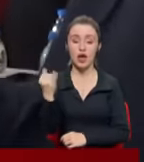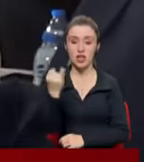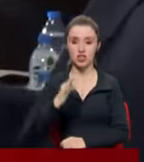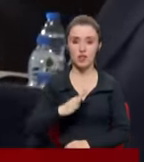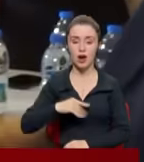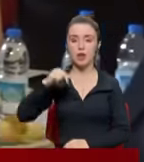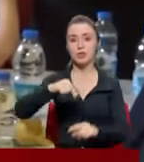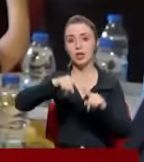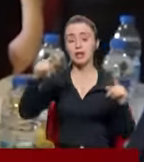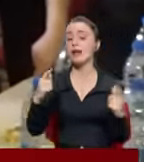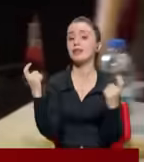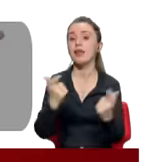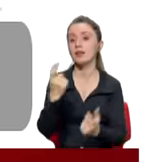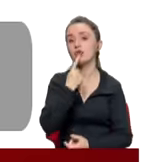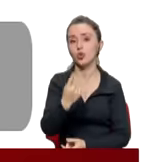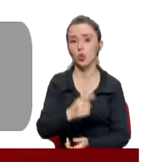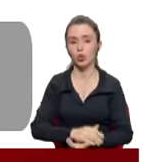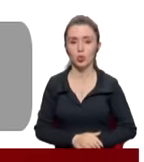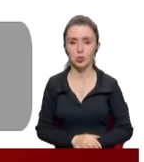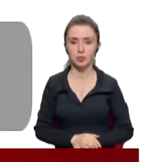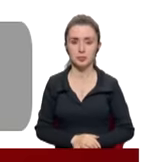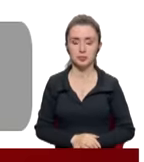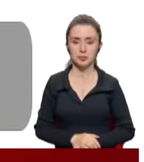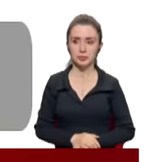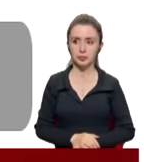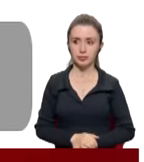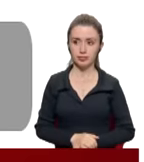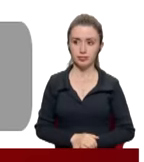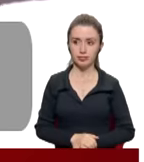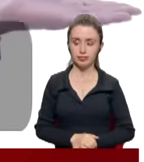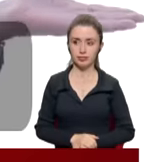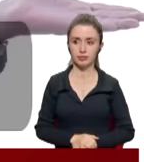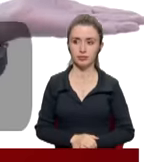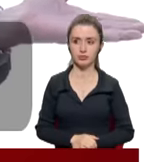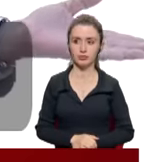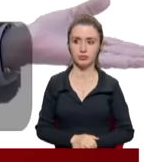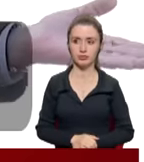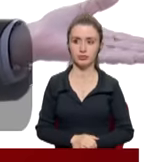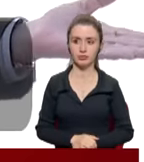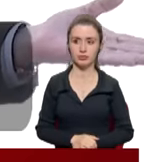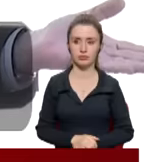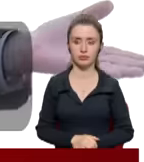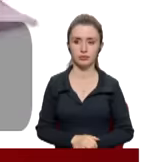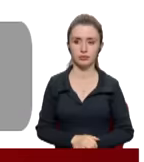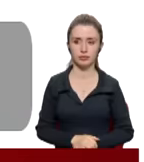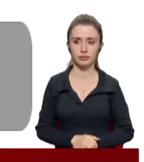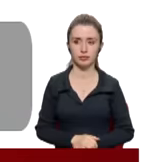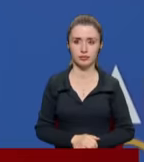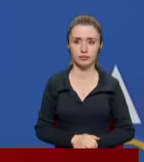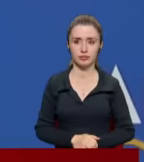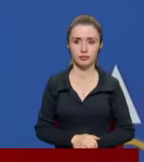bugüne kadar Neredeydiniz diye yanıt verdi siz neyi şikayet ediyorsunuz 25 yıl Benden önceki dönem oldu